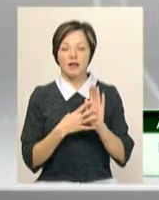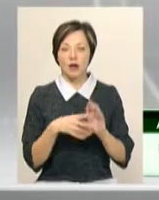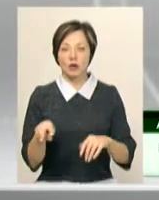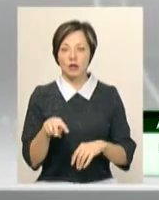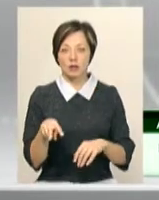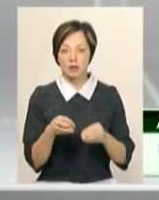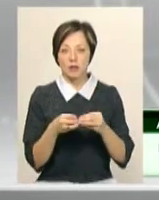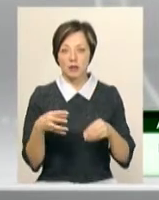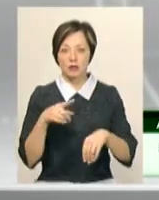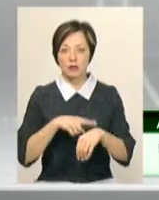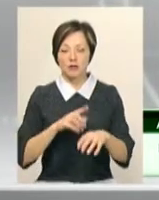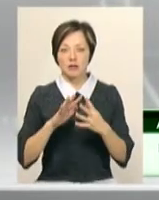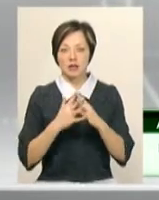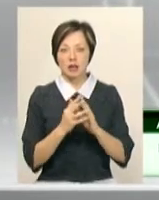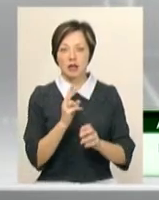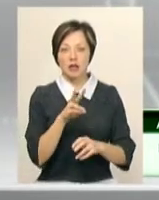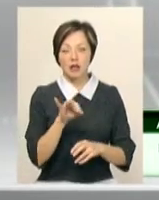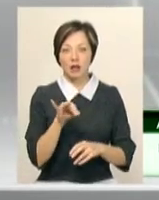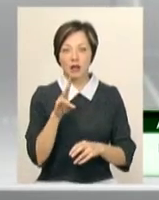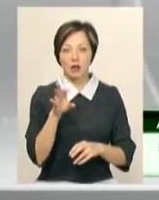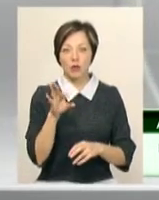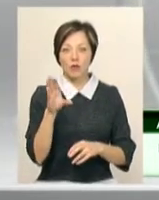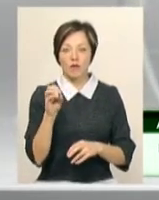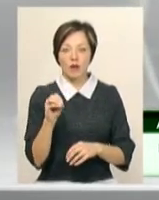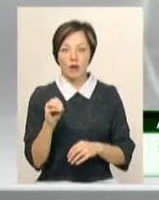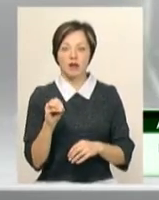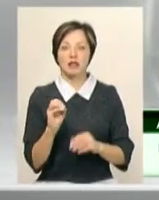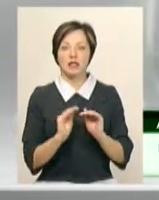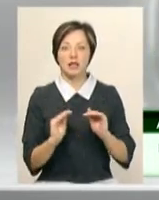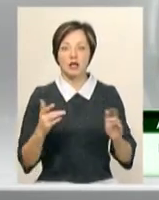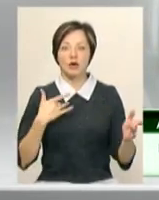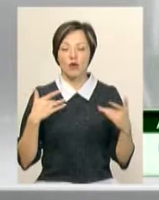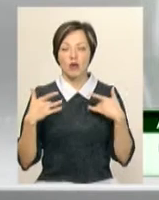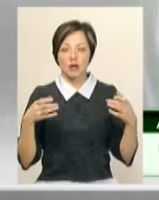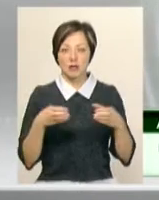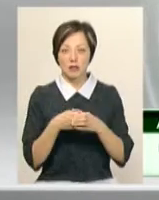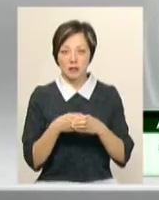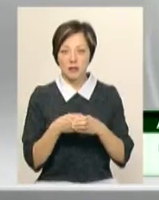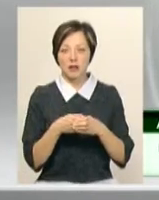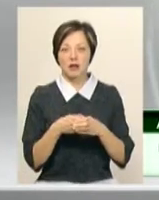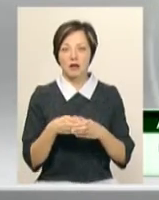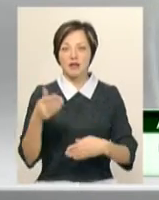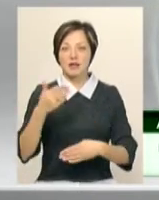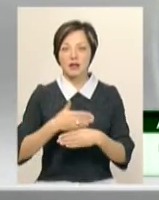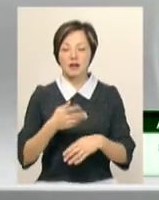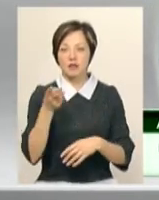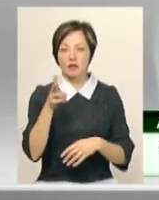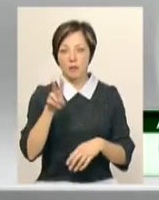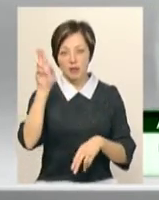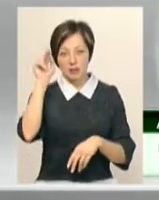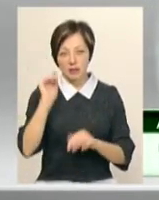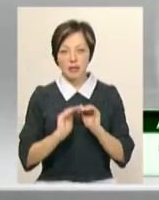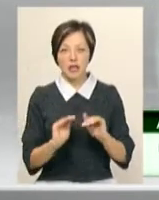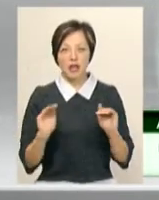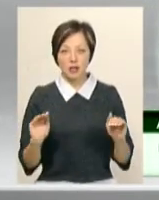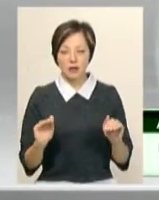листопада о 15 годині в селі Клинове, також в будинку культури, дитячий аматорський колектив «Криниченька» ставити вистави за двома зайцями, але